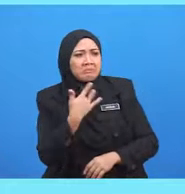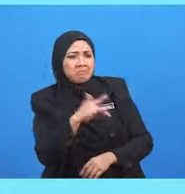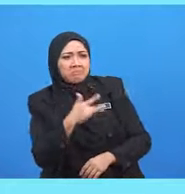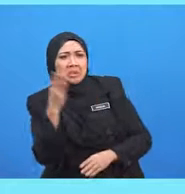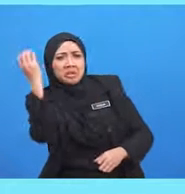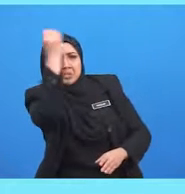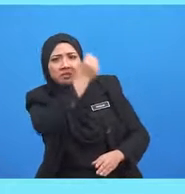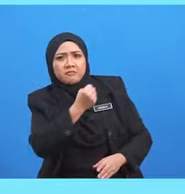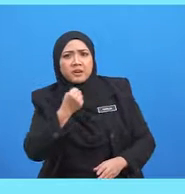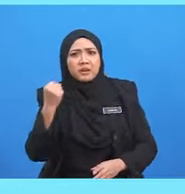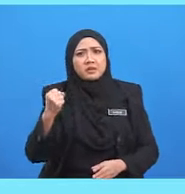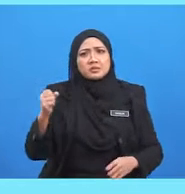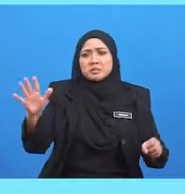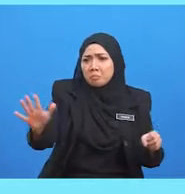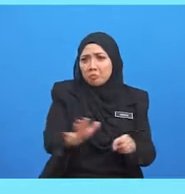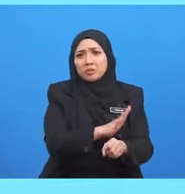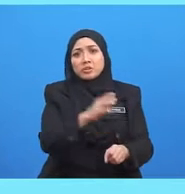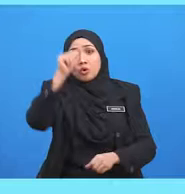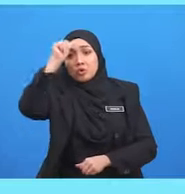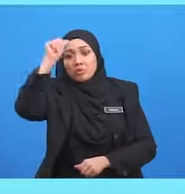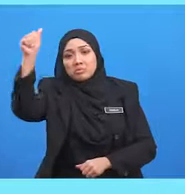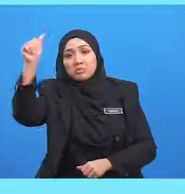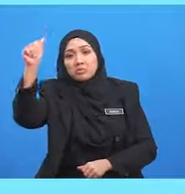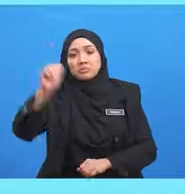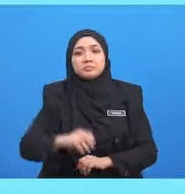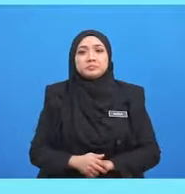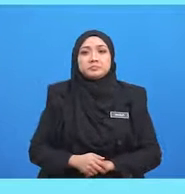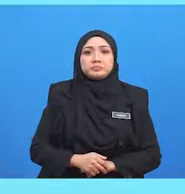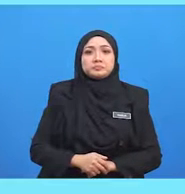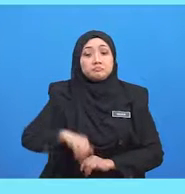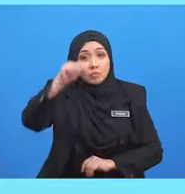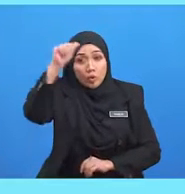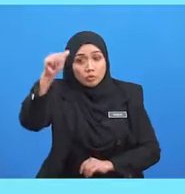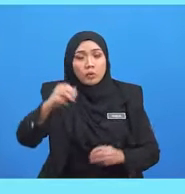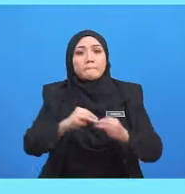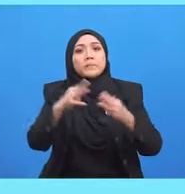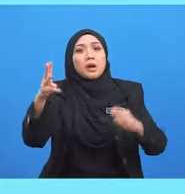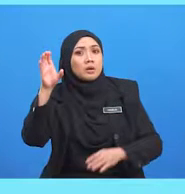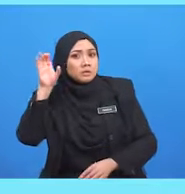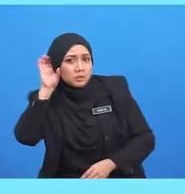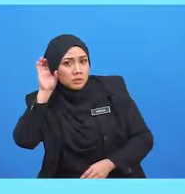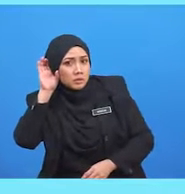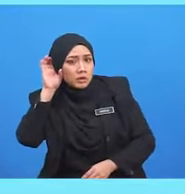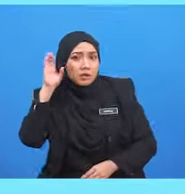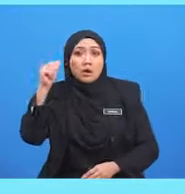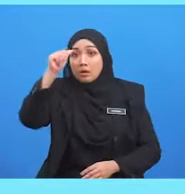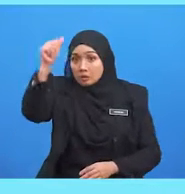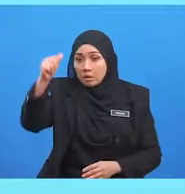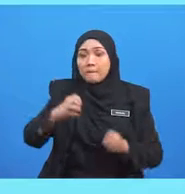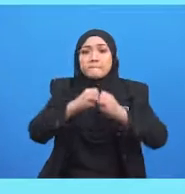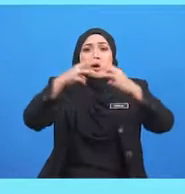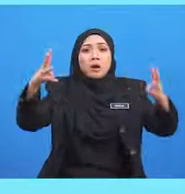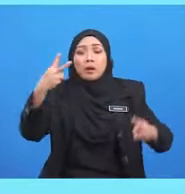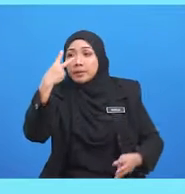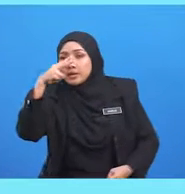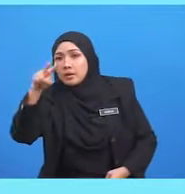SWT sebagai pencipta, mengingkari sifat kesempurnaan Allah SWT seperti Allah